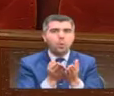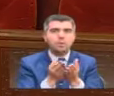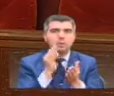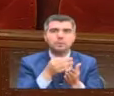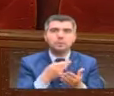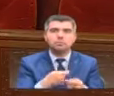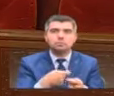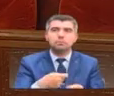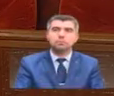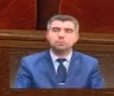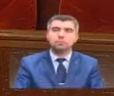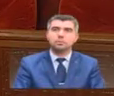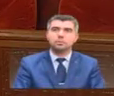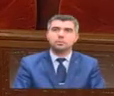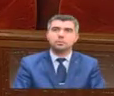ولكن هذا لا يعني